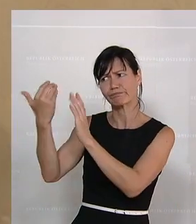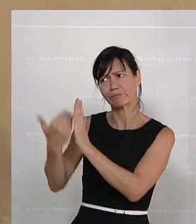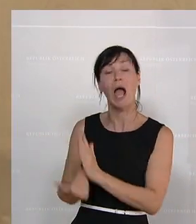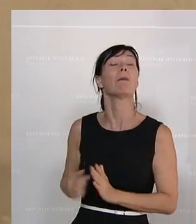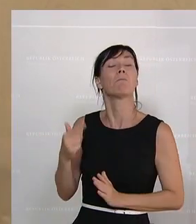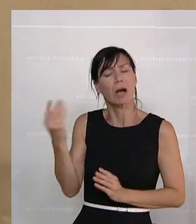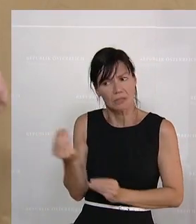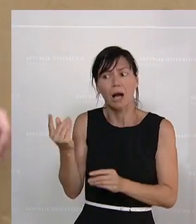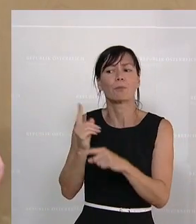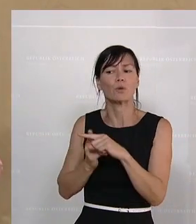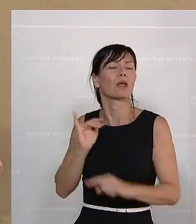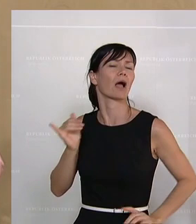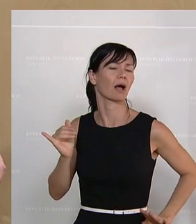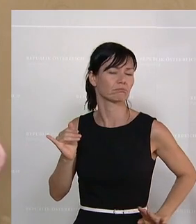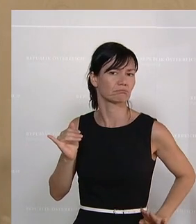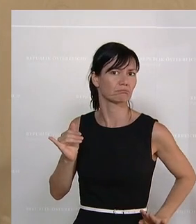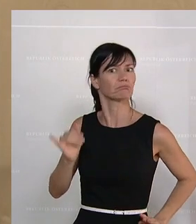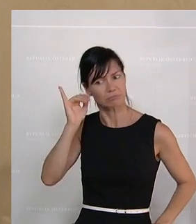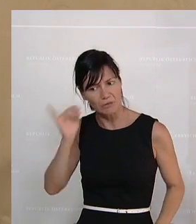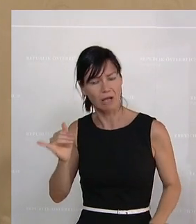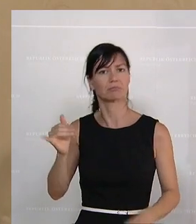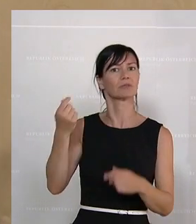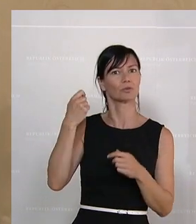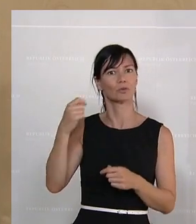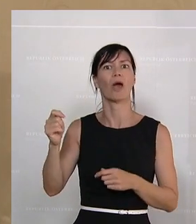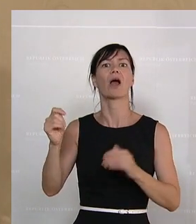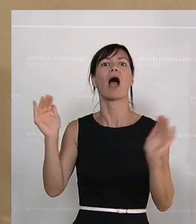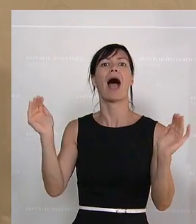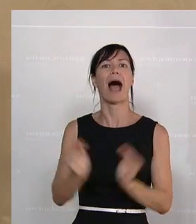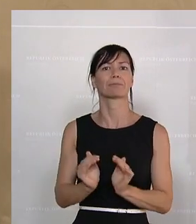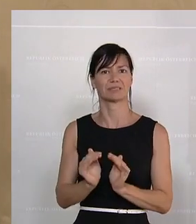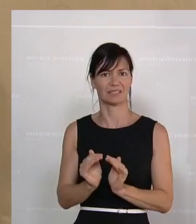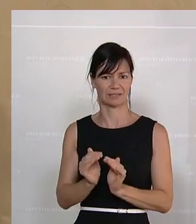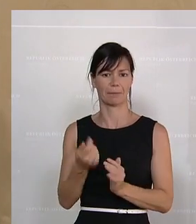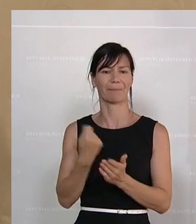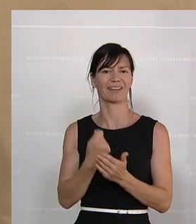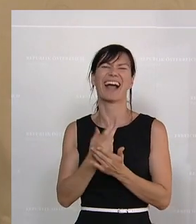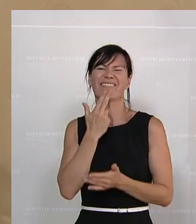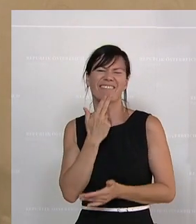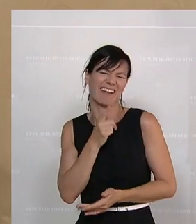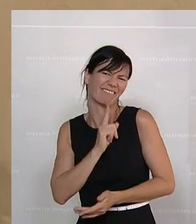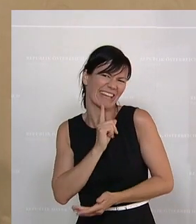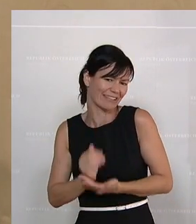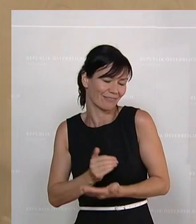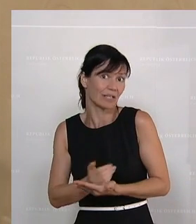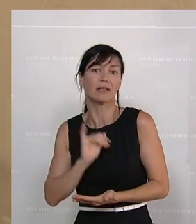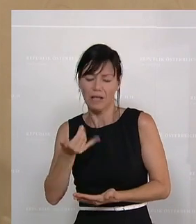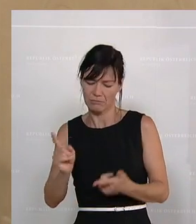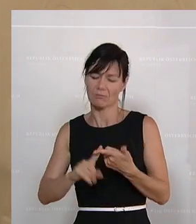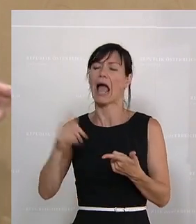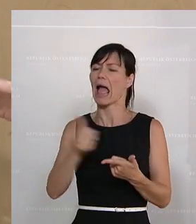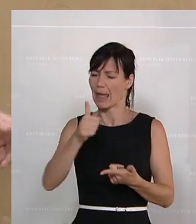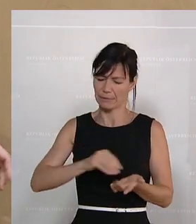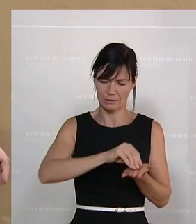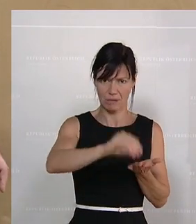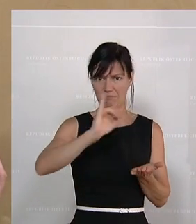dabei einmal es ist richtig dass es teuerung subs betriebe geben wird für jährigen verdiener ist gibt es richtig dass es einmalzahlungen geben wird es ist